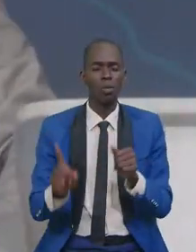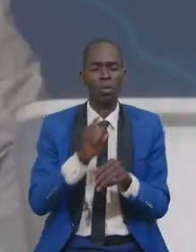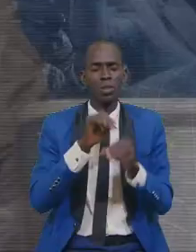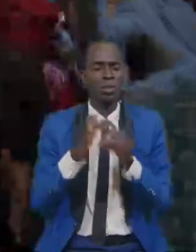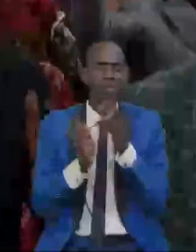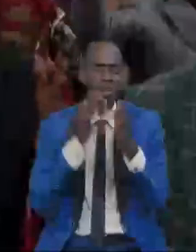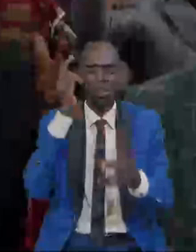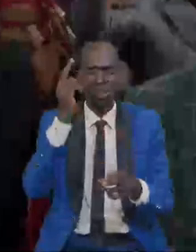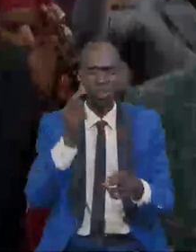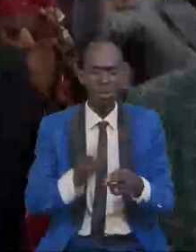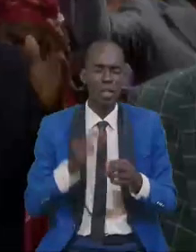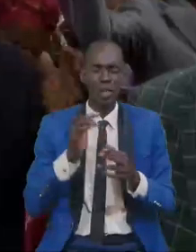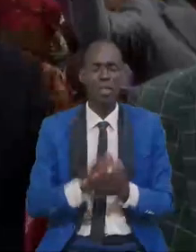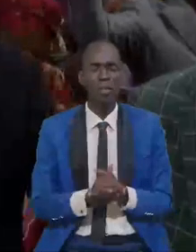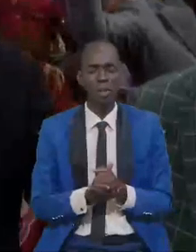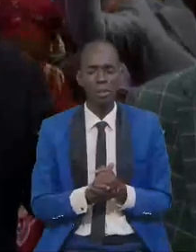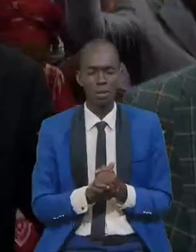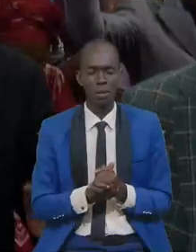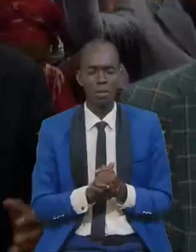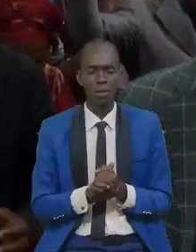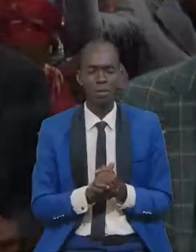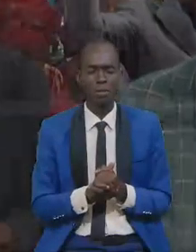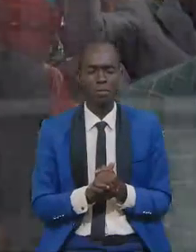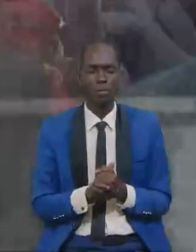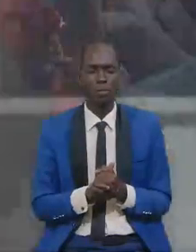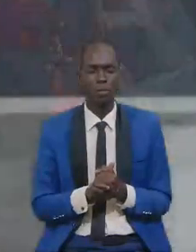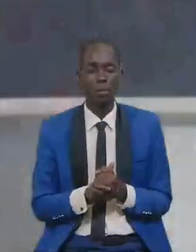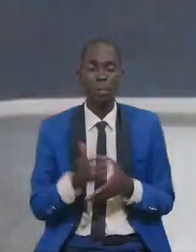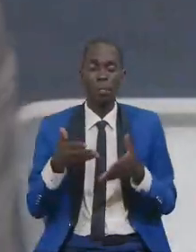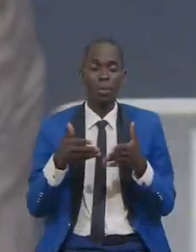chacun au nom de Jésus.